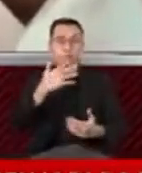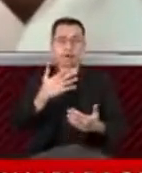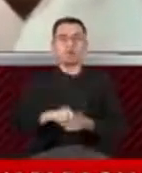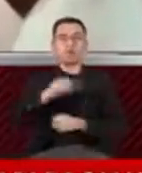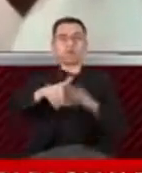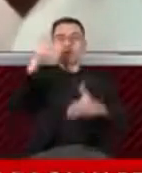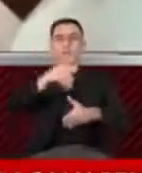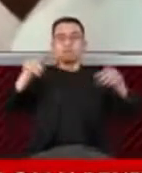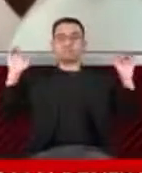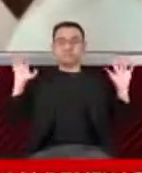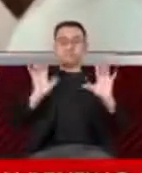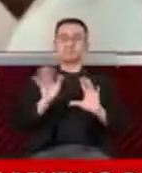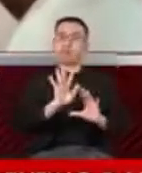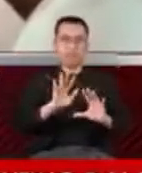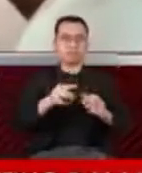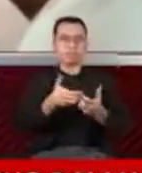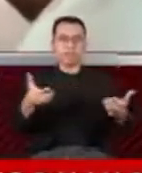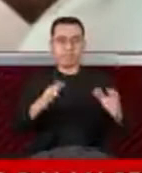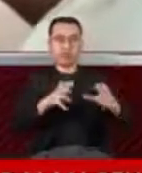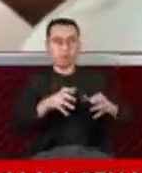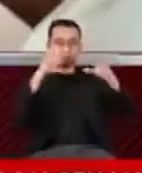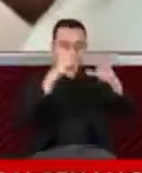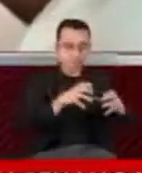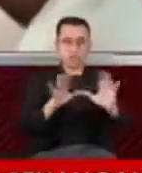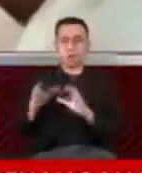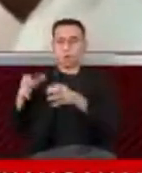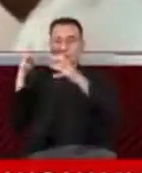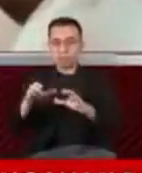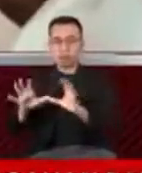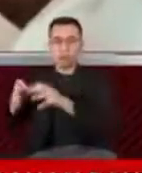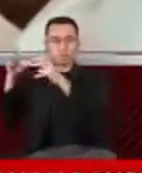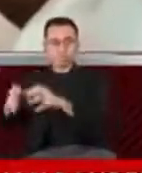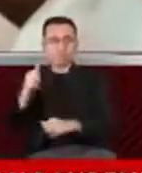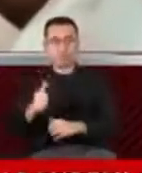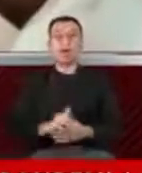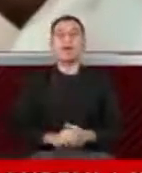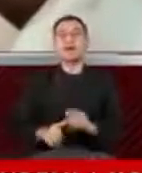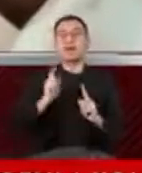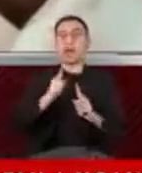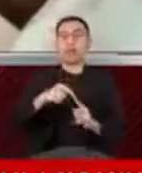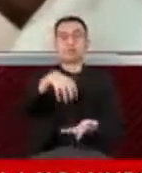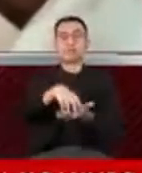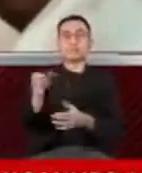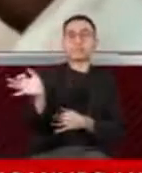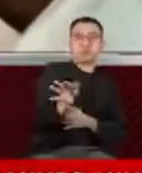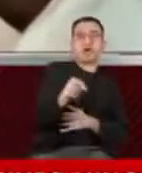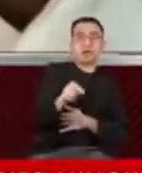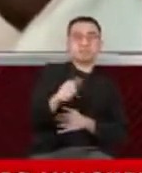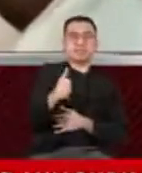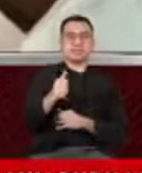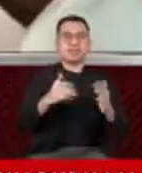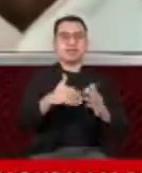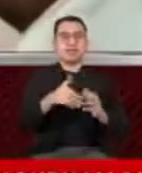gitu kalau dikota-kota sih memang sudah hibrid ya ada yang eh apa hadir